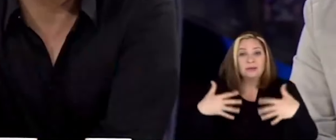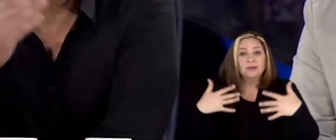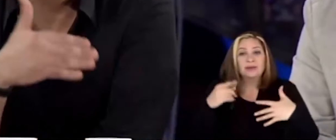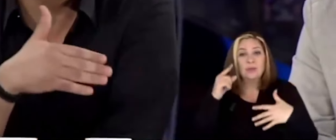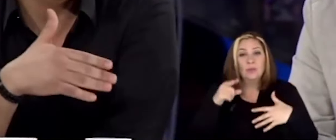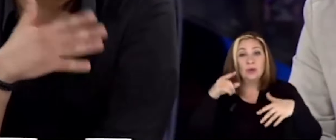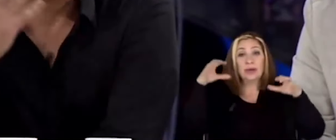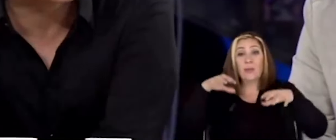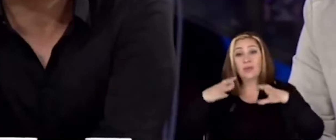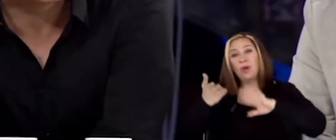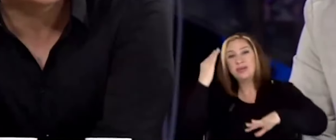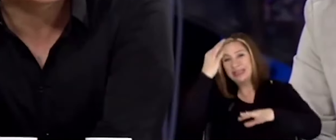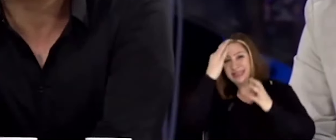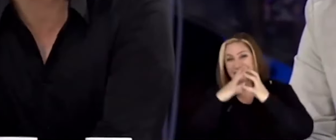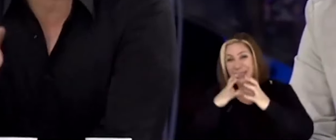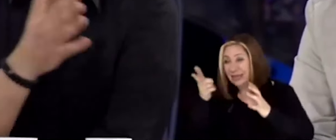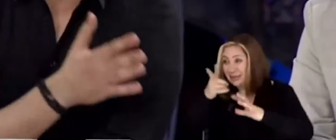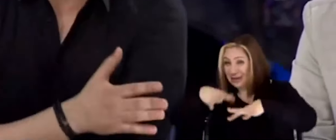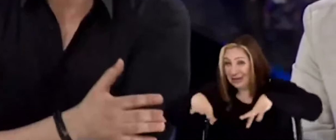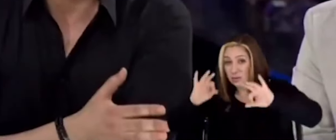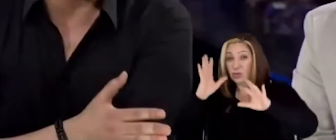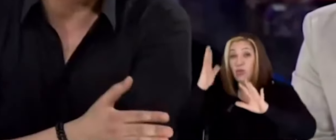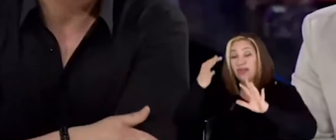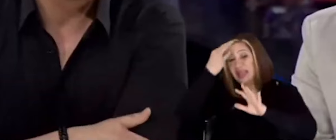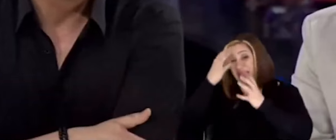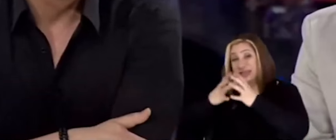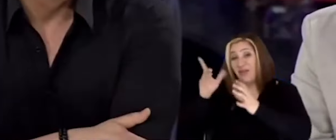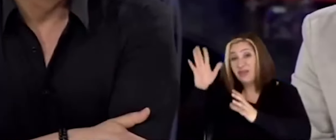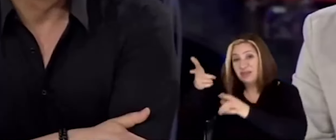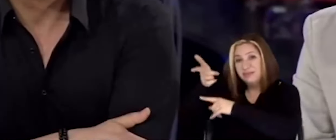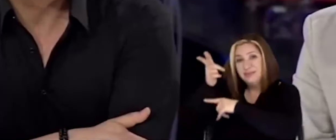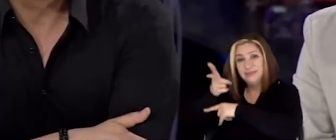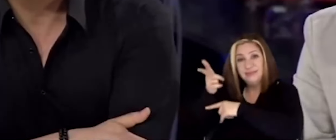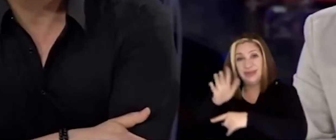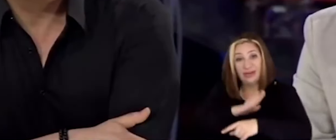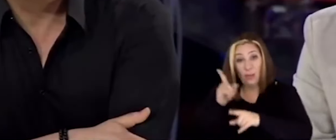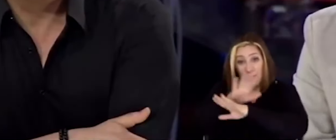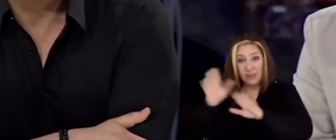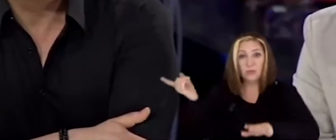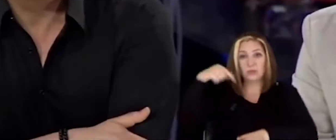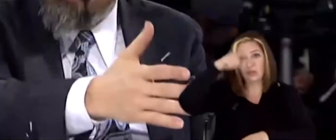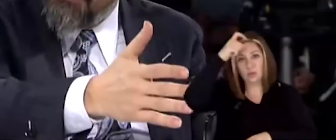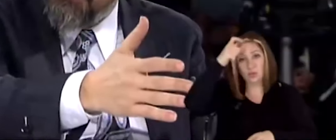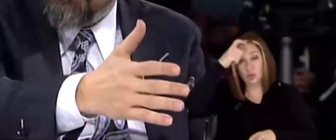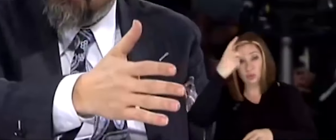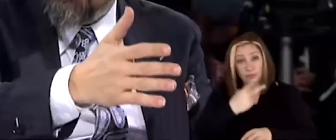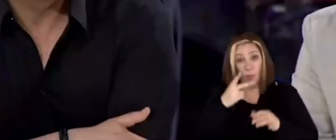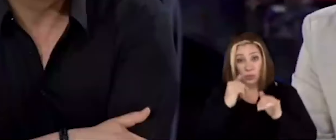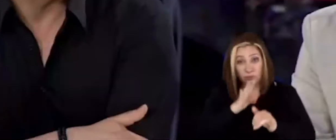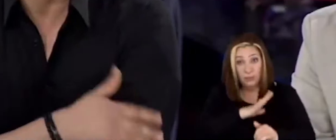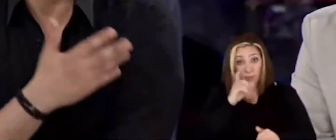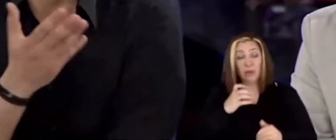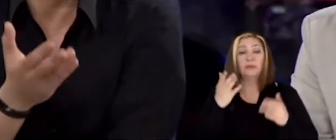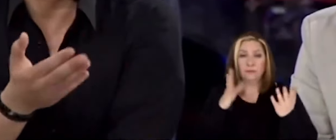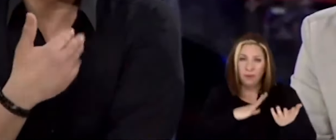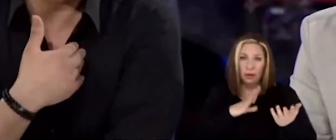muson yağmurlarından önce hemen Hindistan tarafını çekip çünkü çok büyük bir kısmı Hindistan'da. Ondan sonra... Türkiye'den oyuncular var mı? Var.